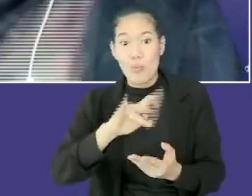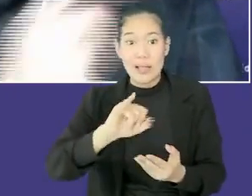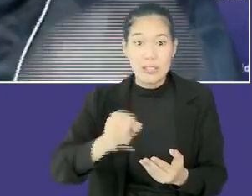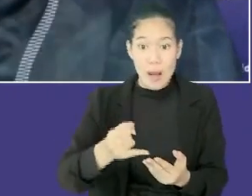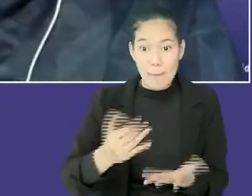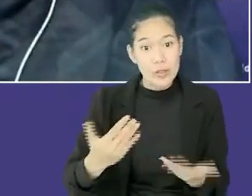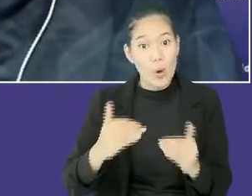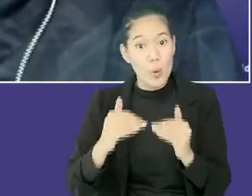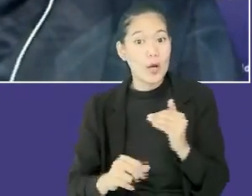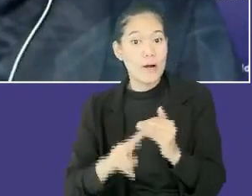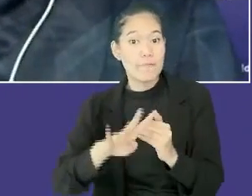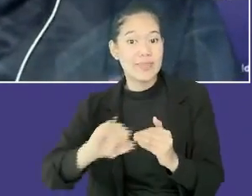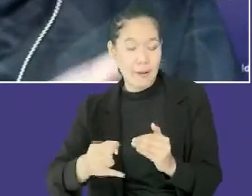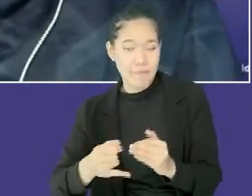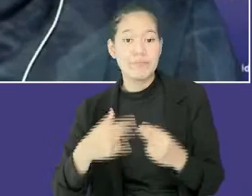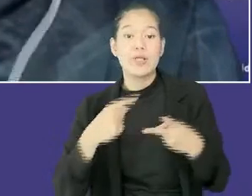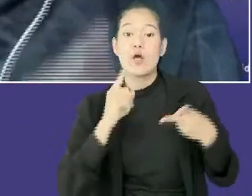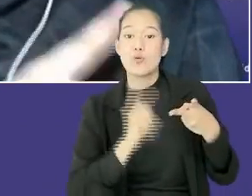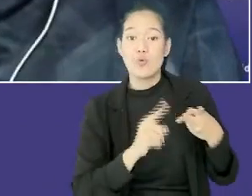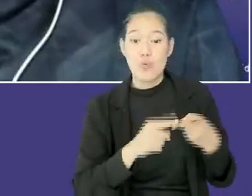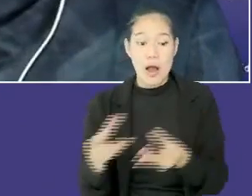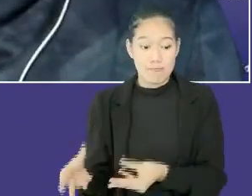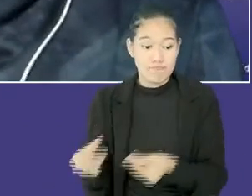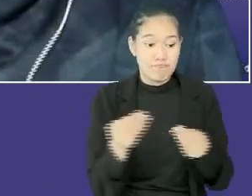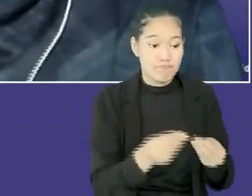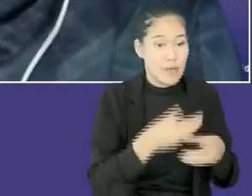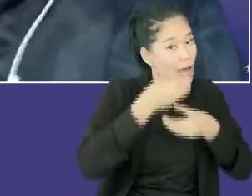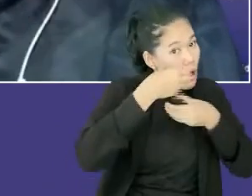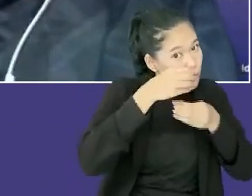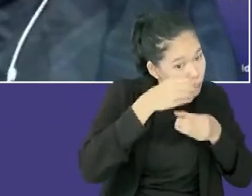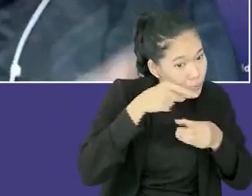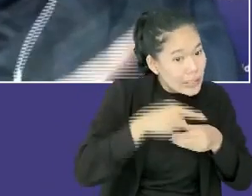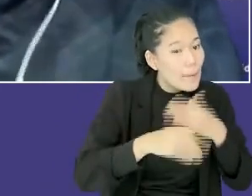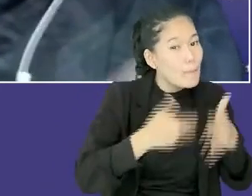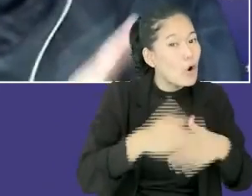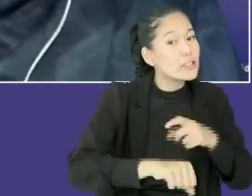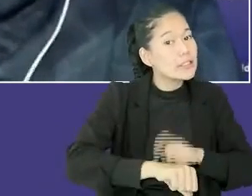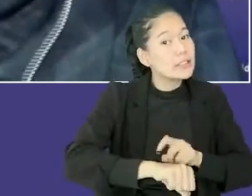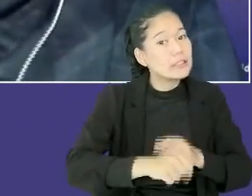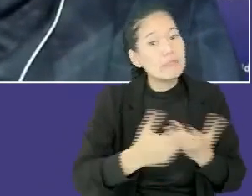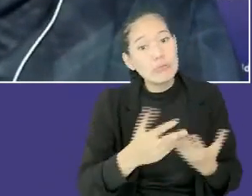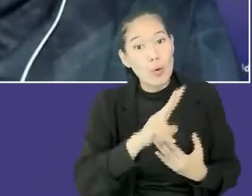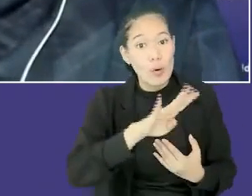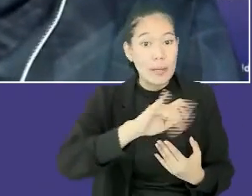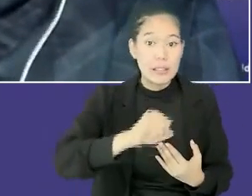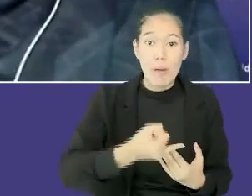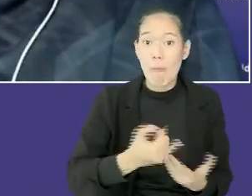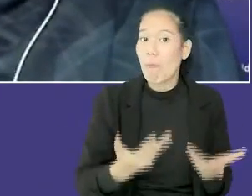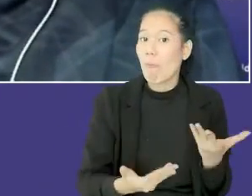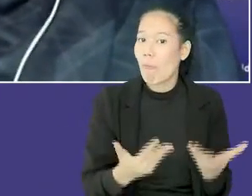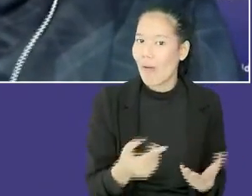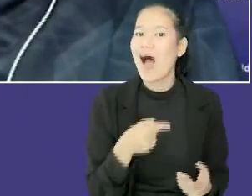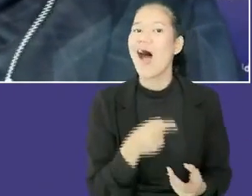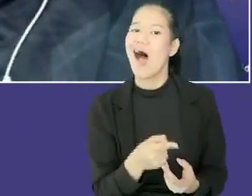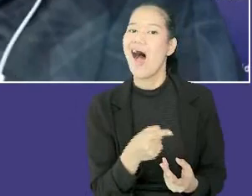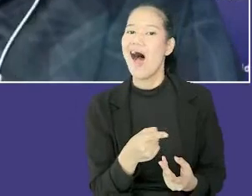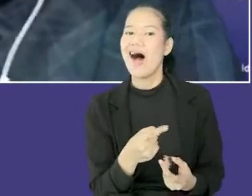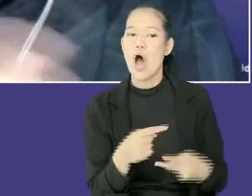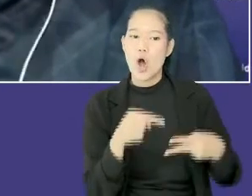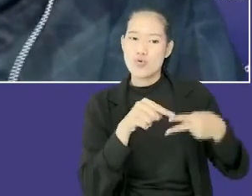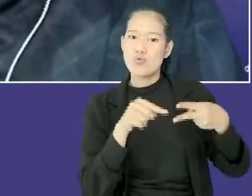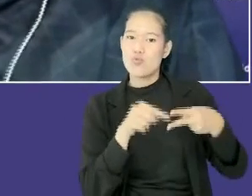kedua ketika sudah sampai di lab Pro Ses pemeriksaan delete Apakah di bawah 24jam juga atau diatas 24jam ini akan menentukan